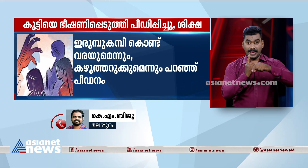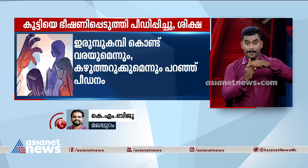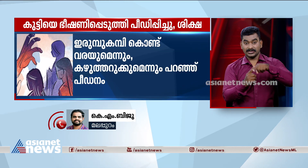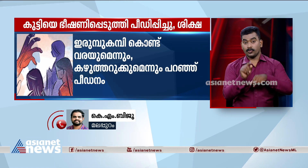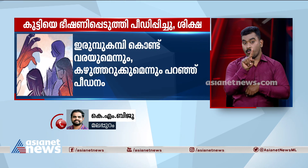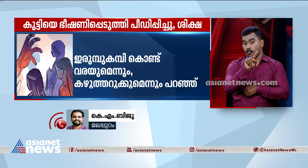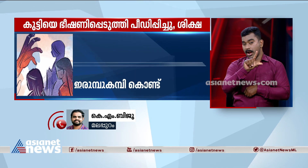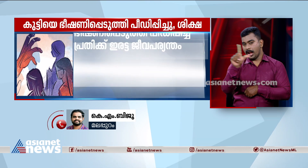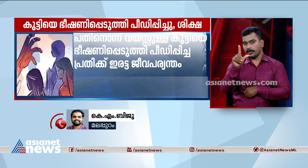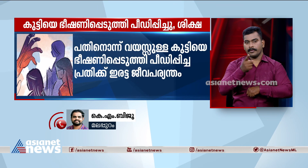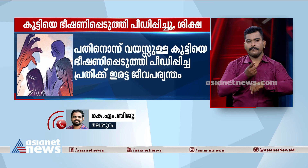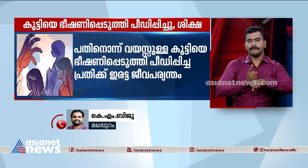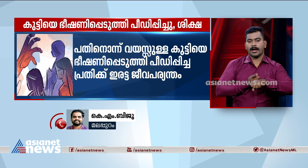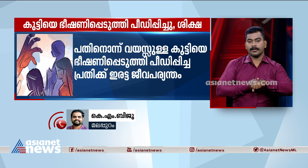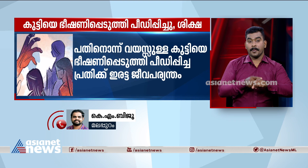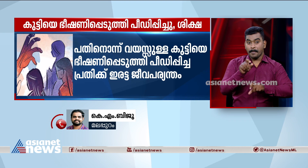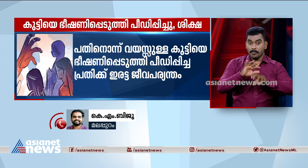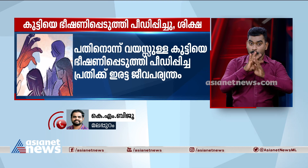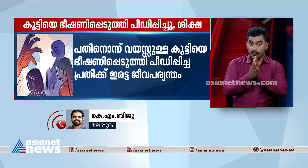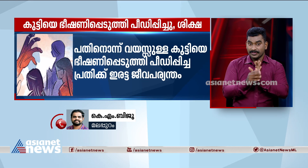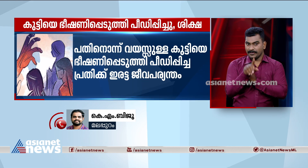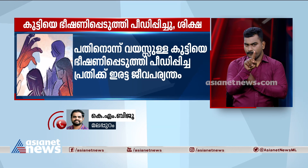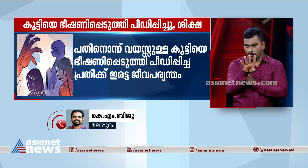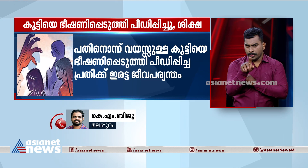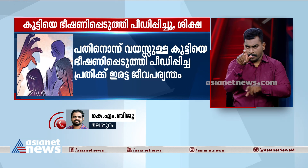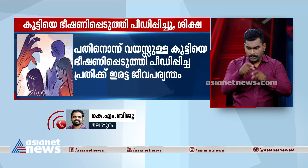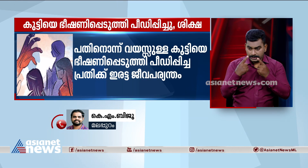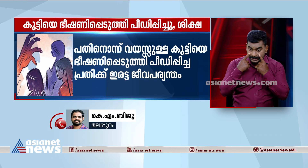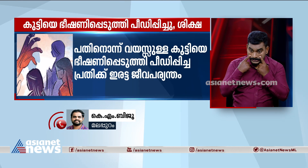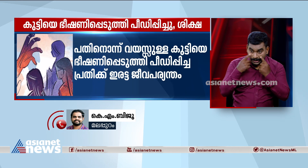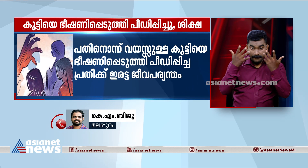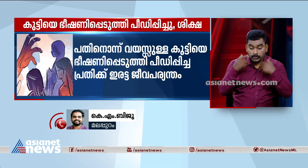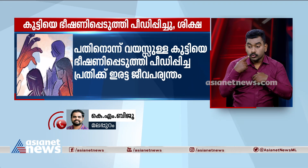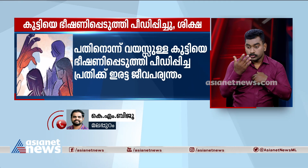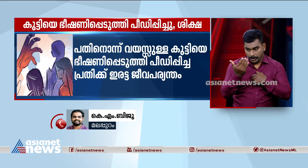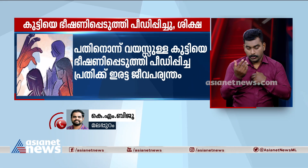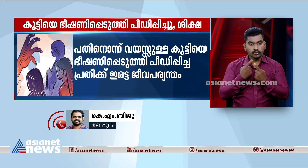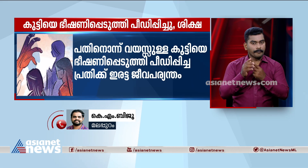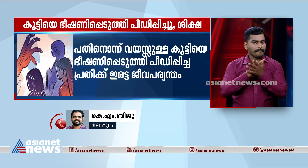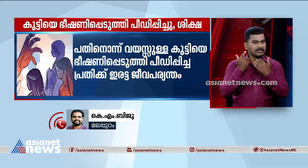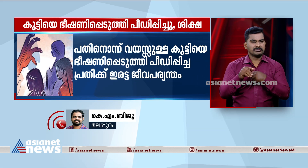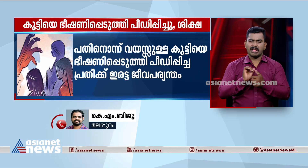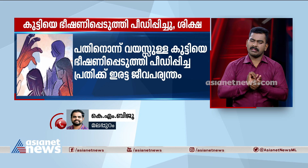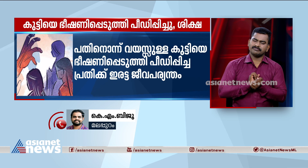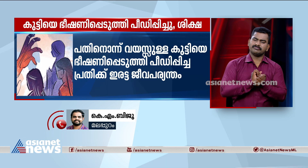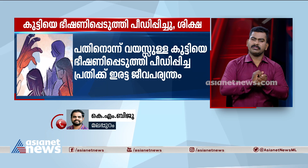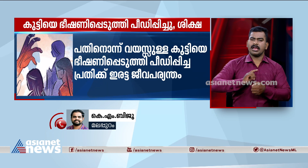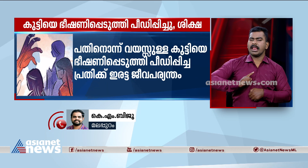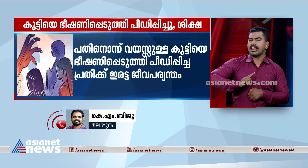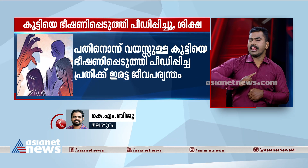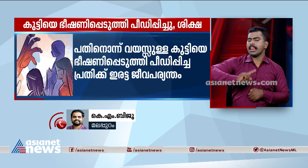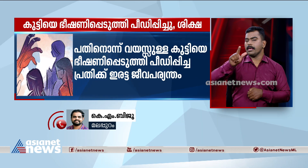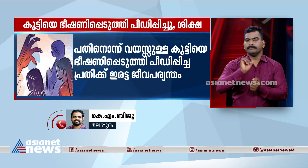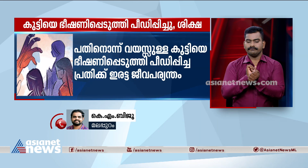അടയ്ക്കണം. 14 സാക്ഷികളെ ഈ പ്രോസിക്യൂഷൻ വിസ്തരിച്ചിരുന്നു. 13 രേഖകളും കോടതി ഹാജരാക്കിയിരുന്നു. ഇരട്ട